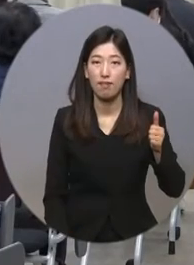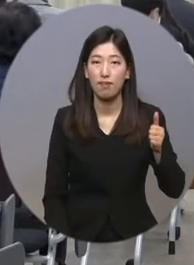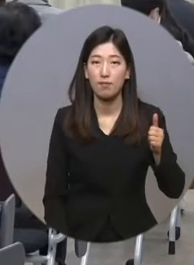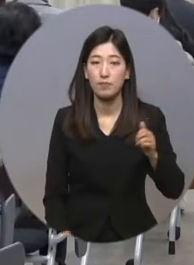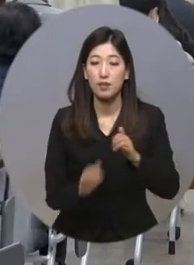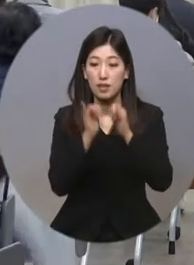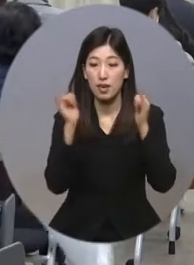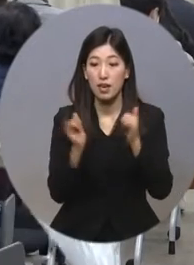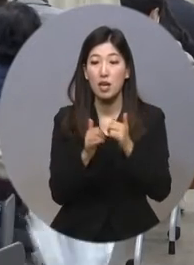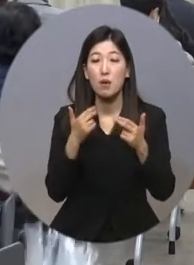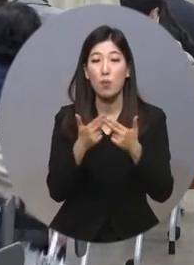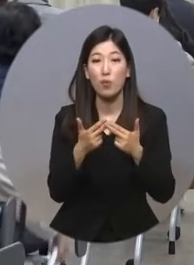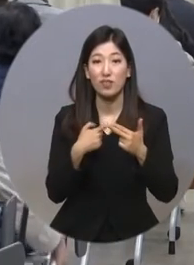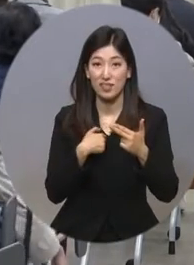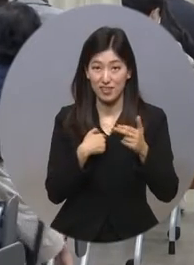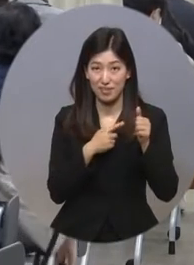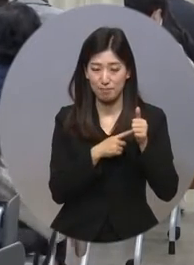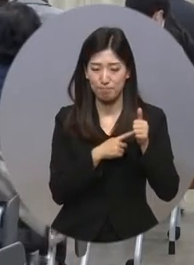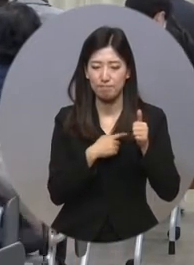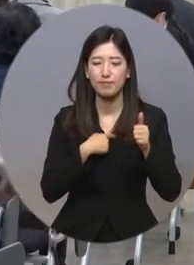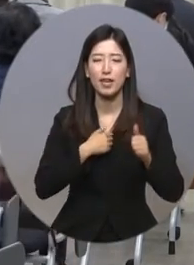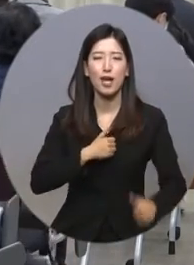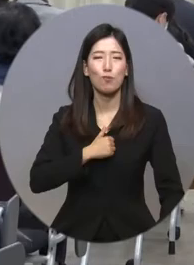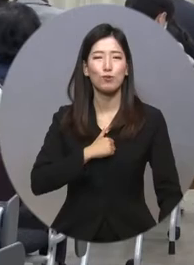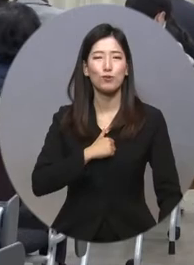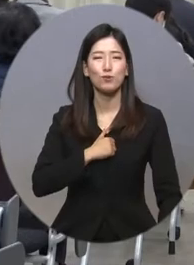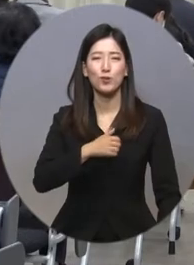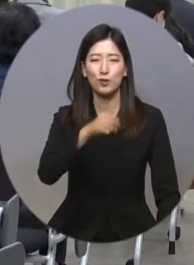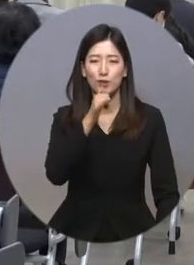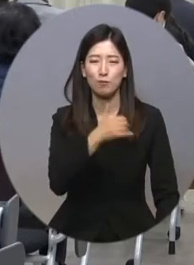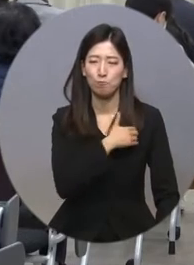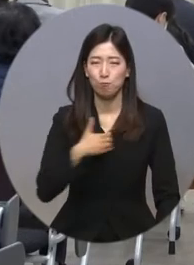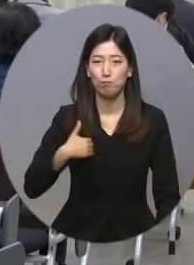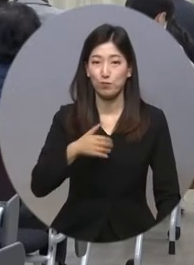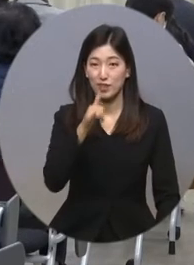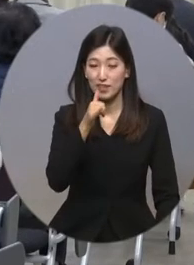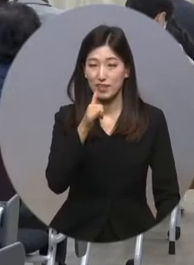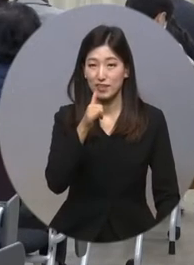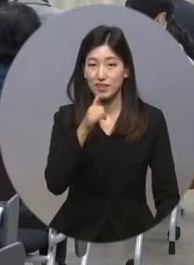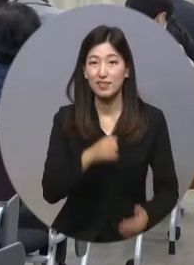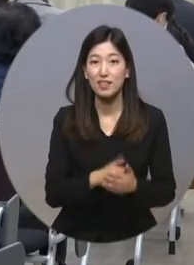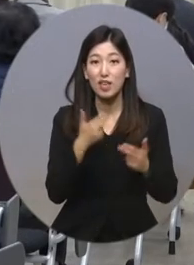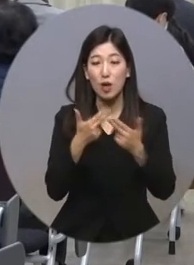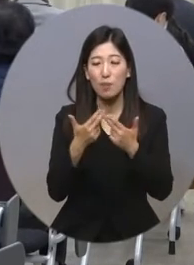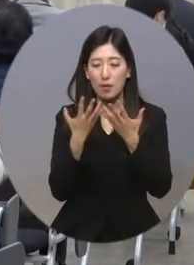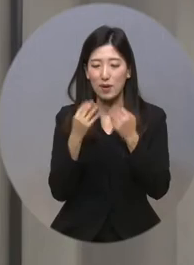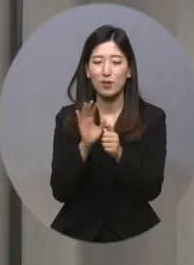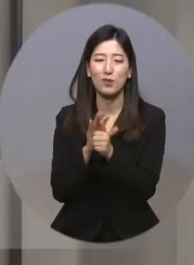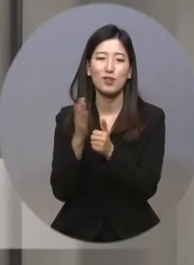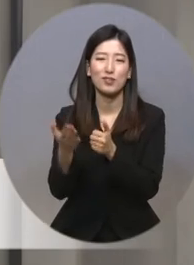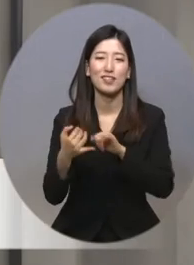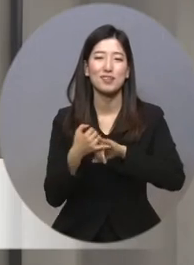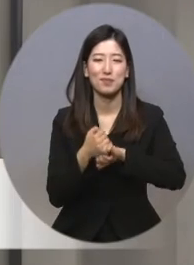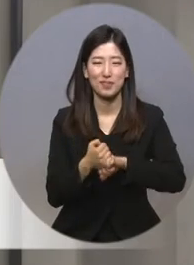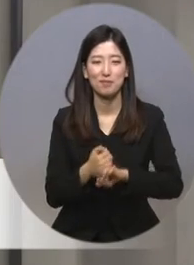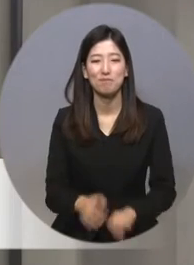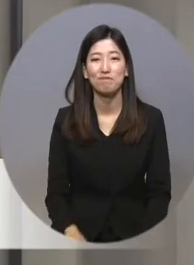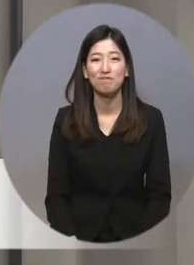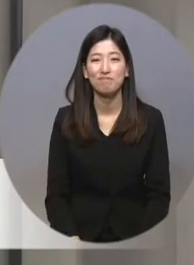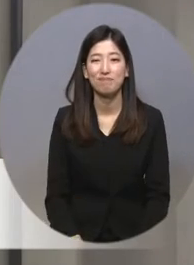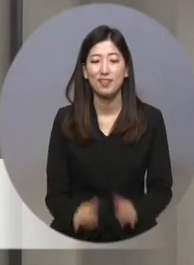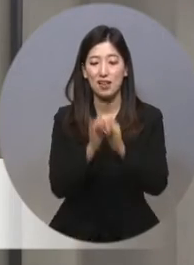회원으로서 자부심을 느끼고 찾고 싶은 협회를 만들어 갈 것을 약속했습니다 회원의 의무